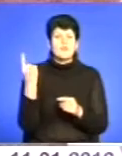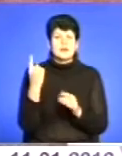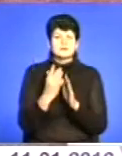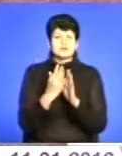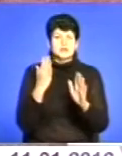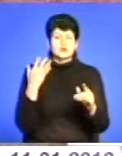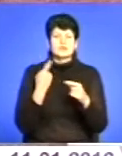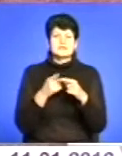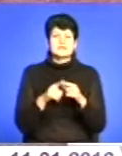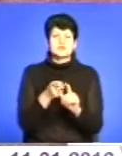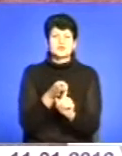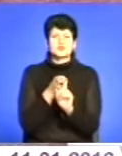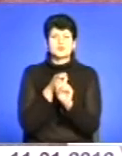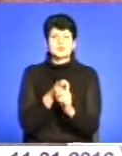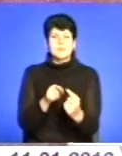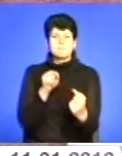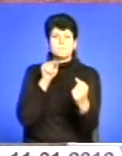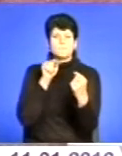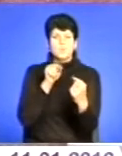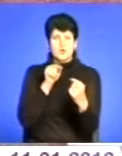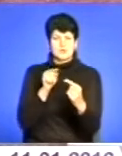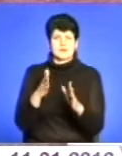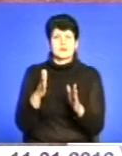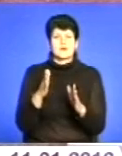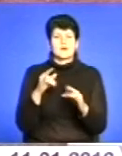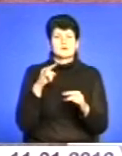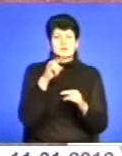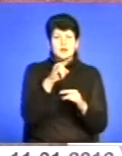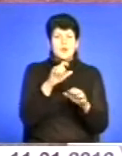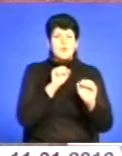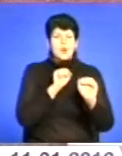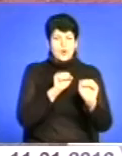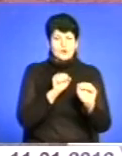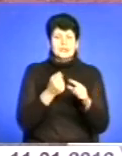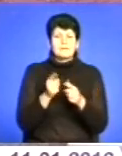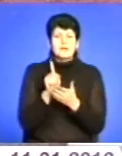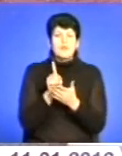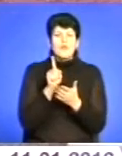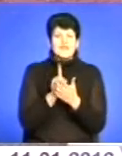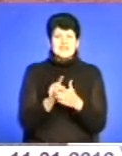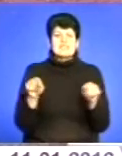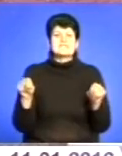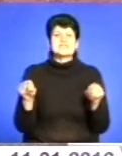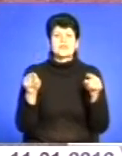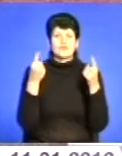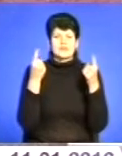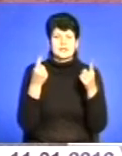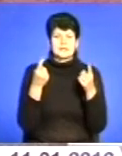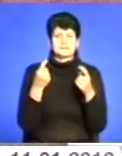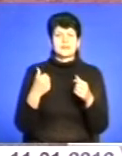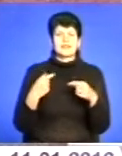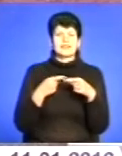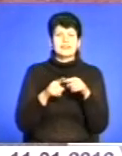друзі, стосується протиповітряної оборони. Ми повинні не лише відновити озброєння та